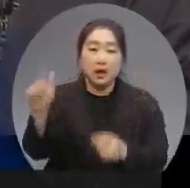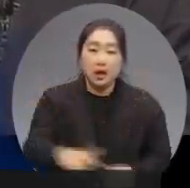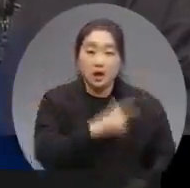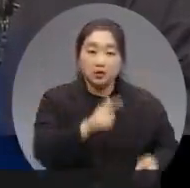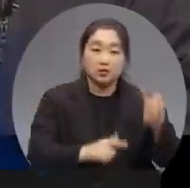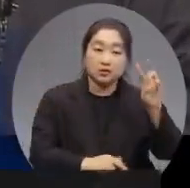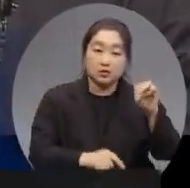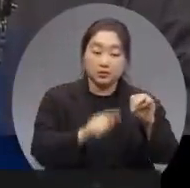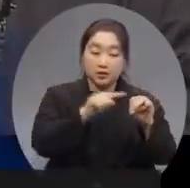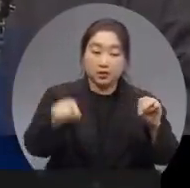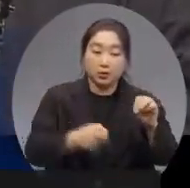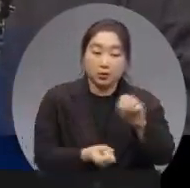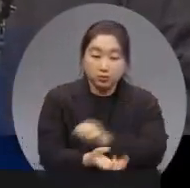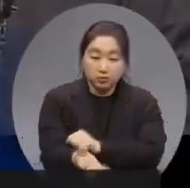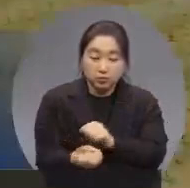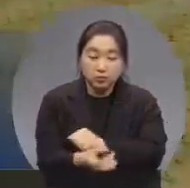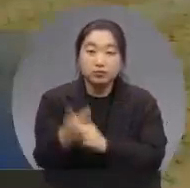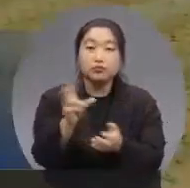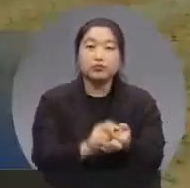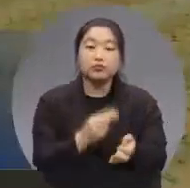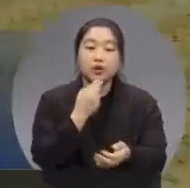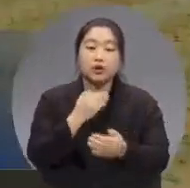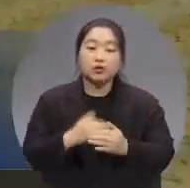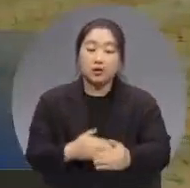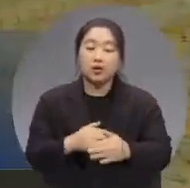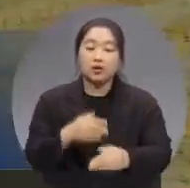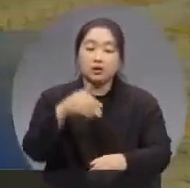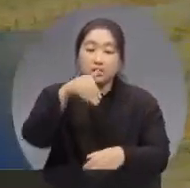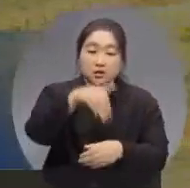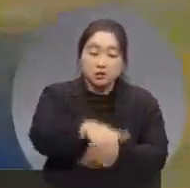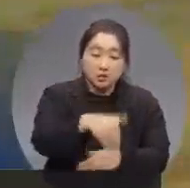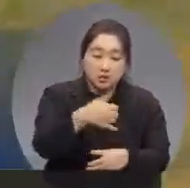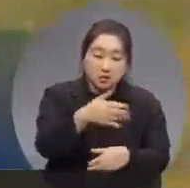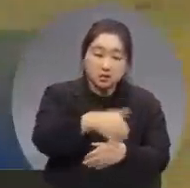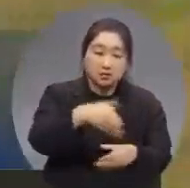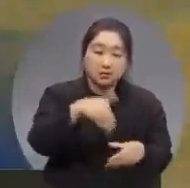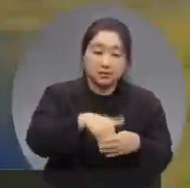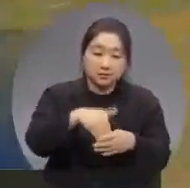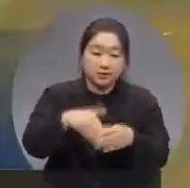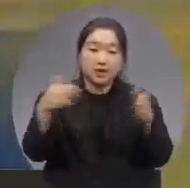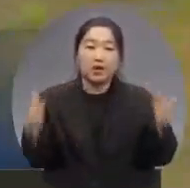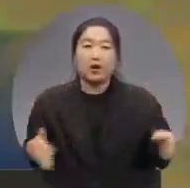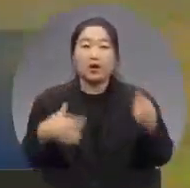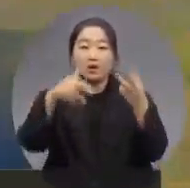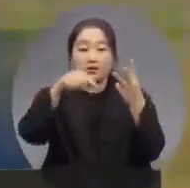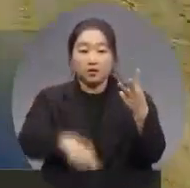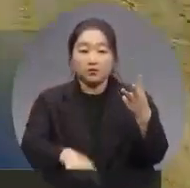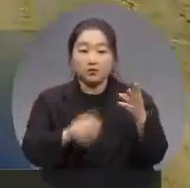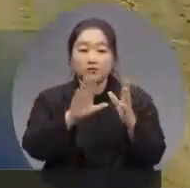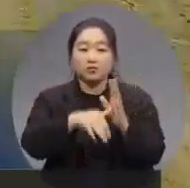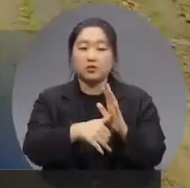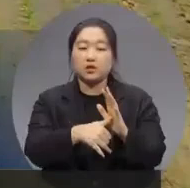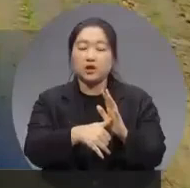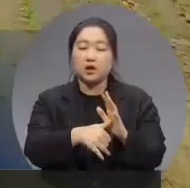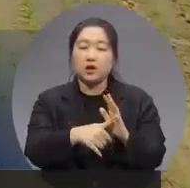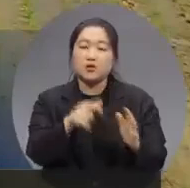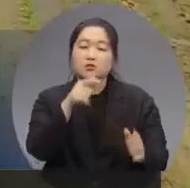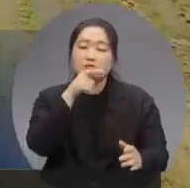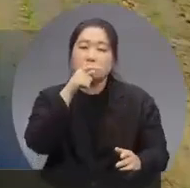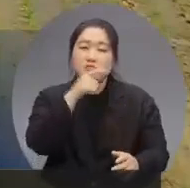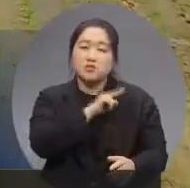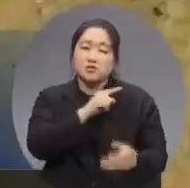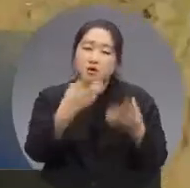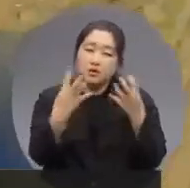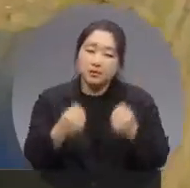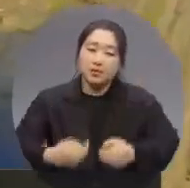농업용수 공급에는 문제가 없도록 추진했었습니다. 근데 이항기 시절이 요 기간이 있습니다. 3주간 요 기간일 때